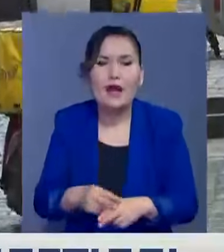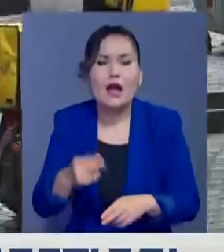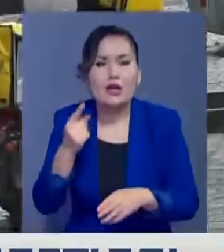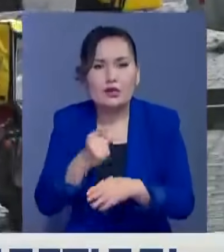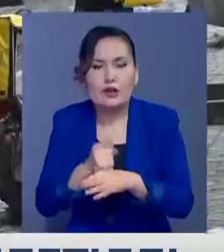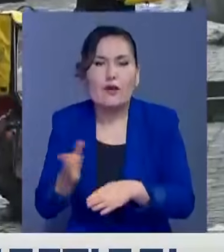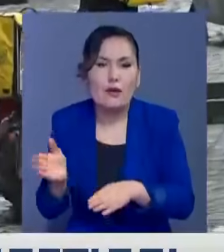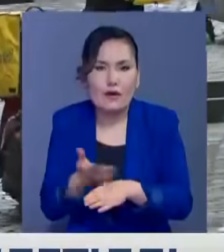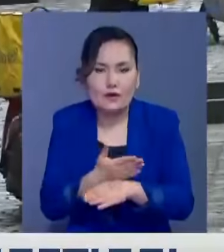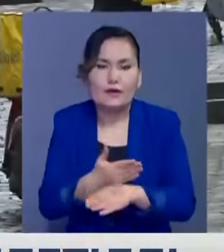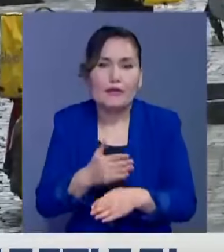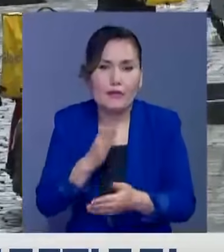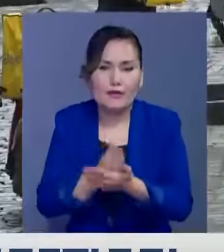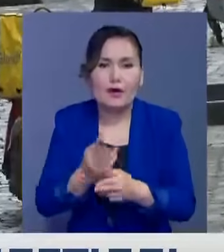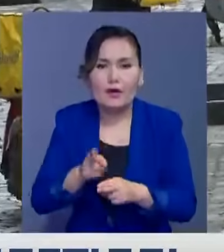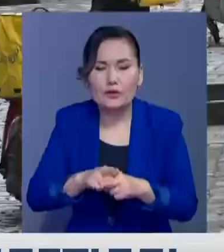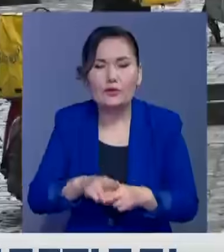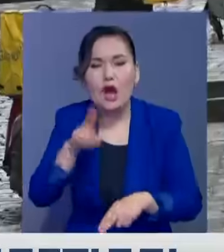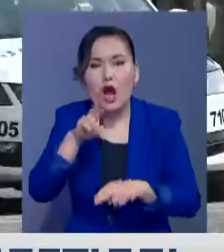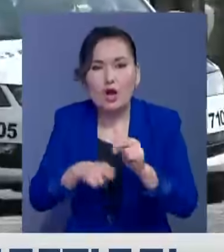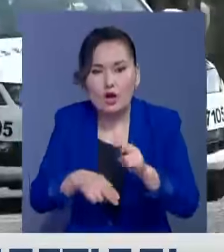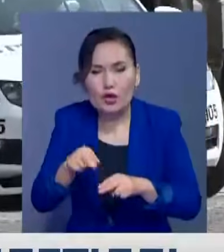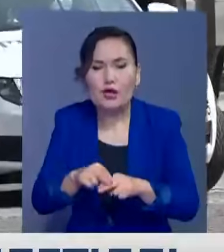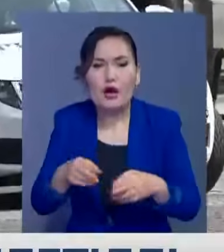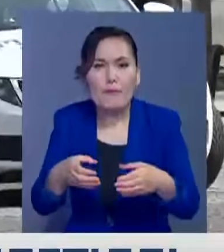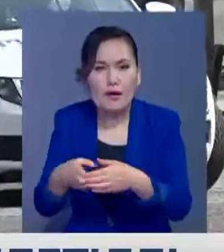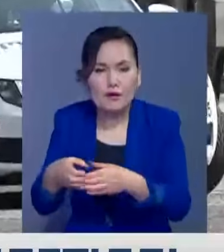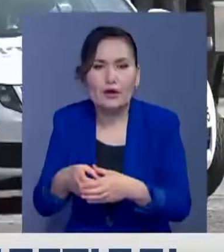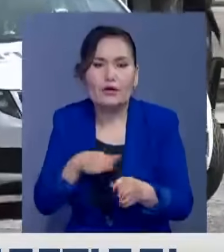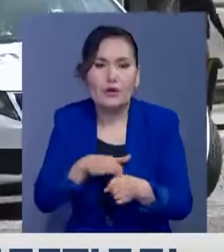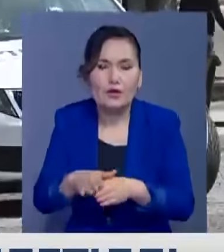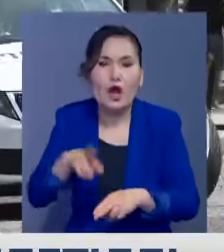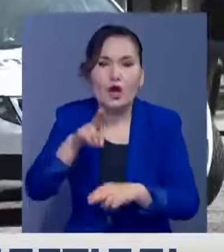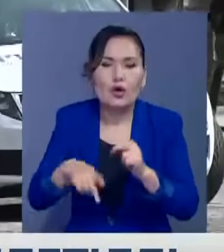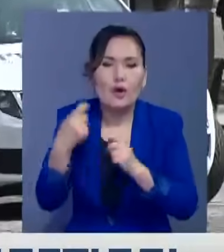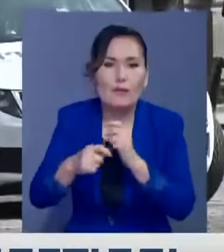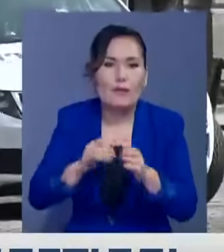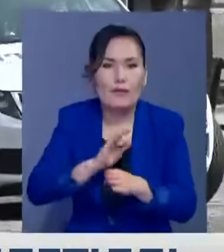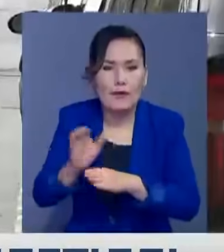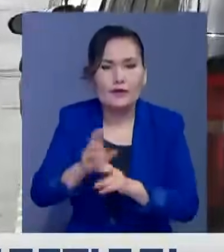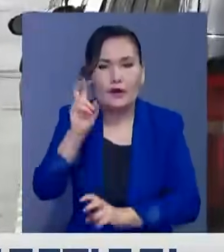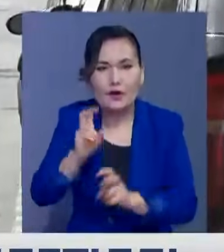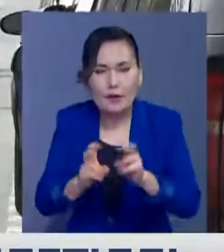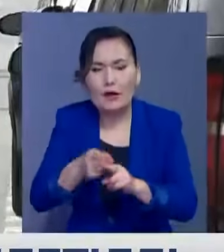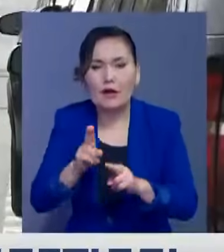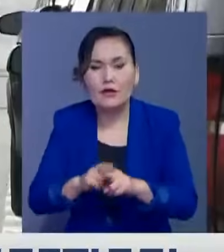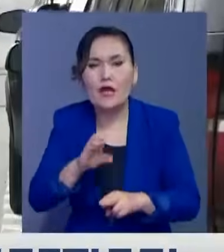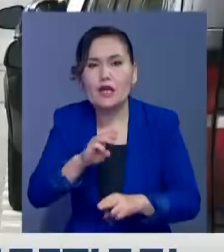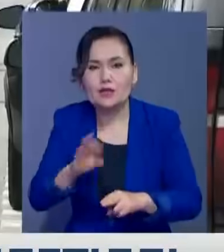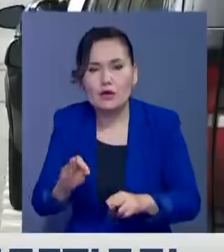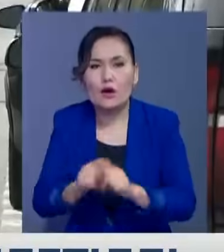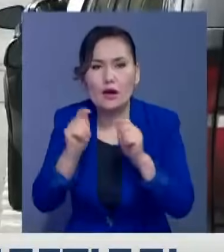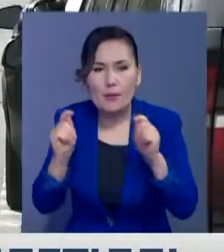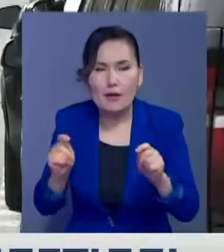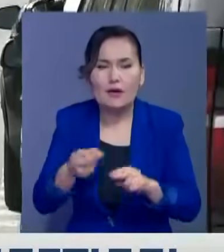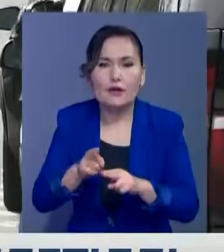кезеңін бастау көзделіп отыр. Сонда құрылыс жүргізу мен құрылыс материалдарын шығаруға, автокөліктер жуу мен жөндеуге, компьютер